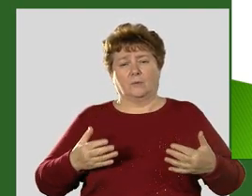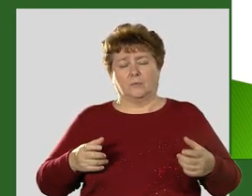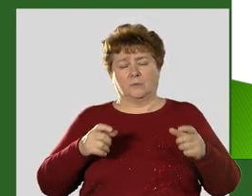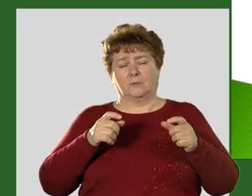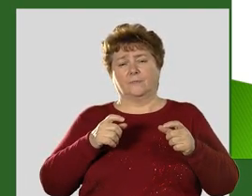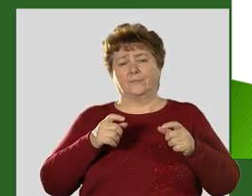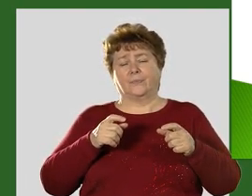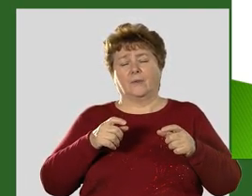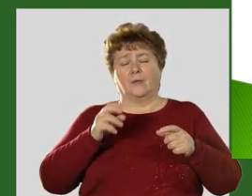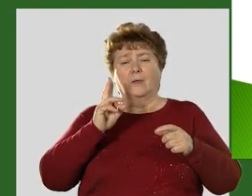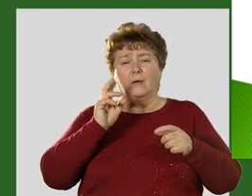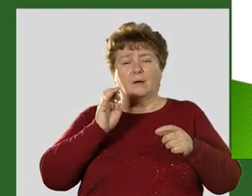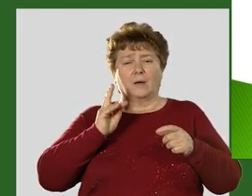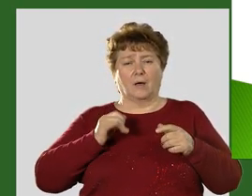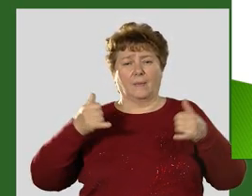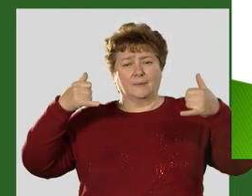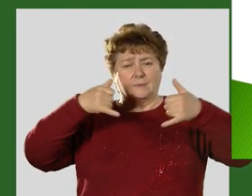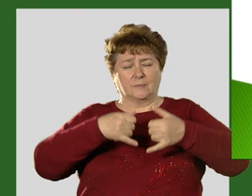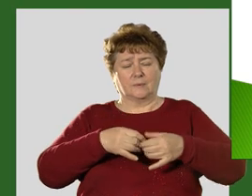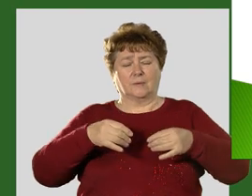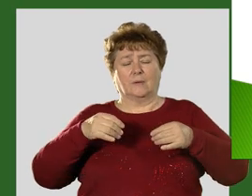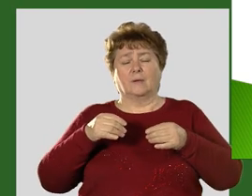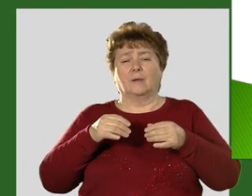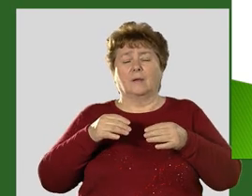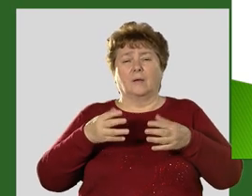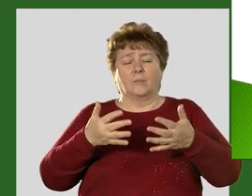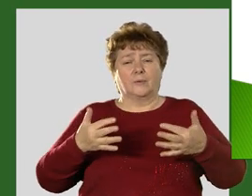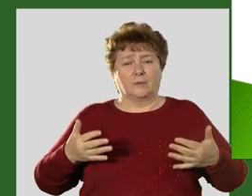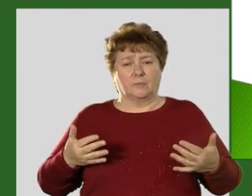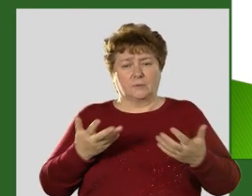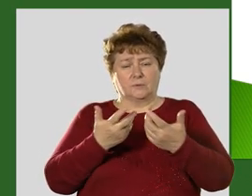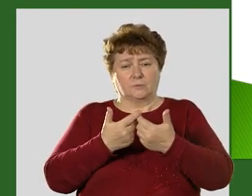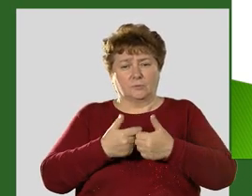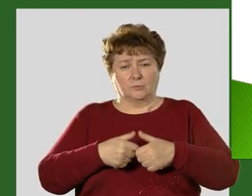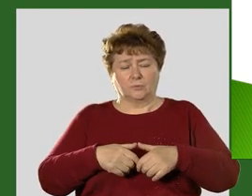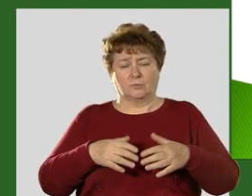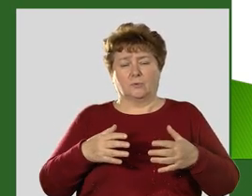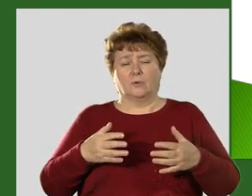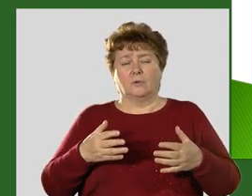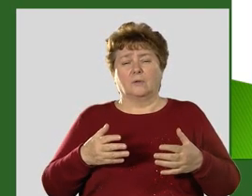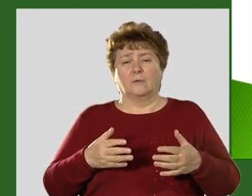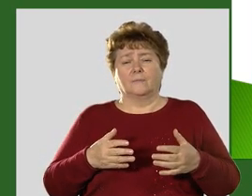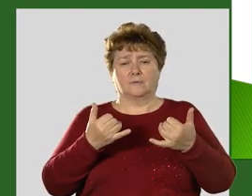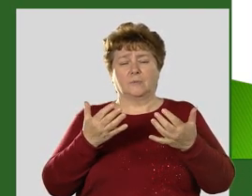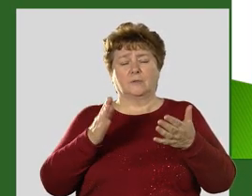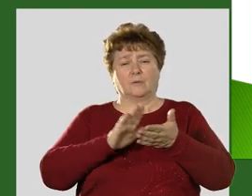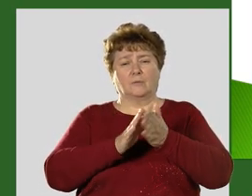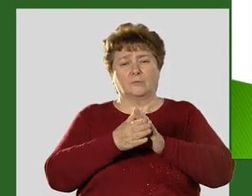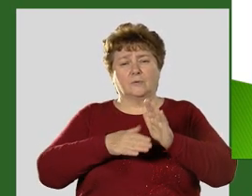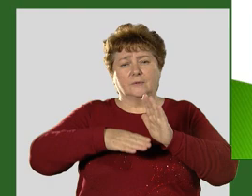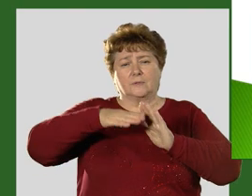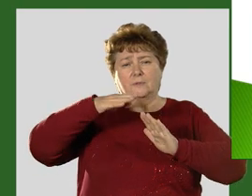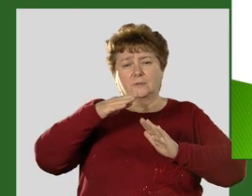потребителя. Так, Канский цементный завод учел потребительский фактор размещения. В современных условиях